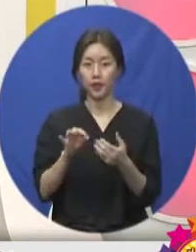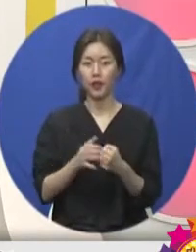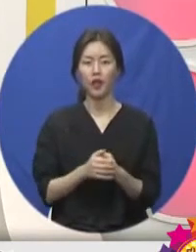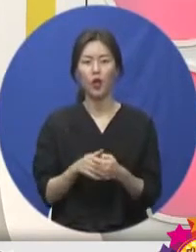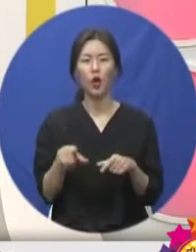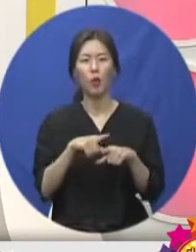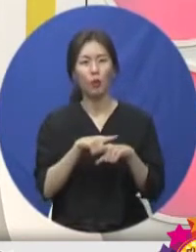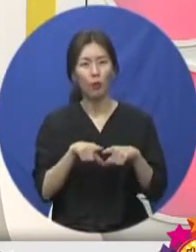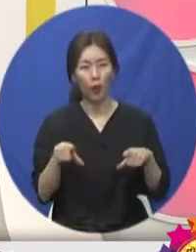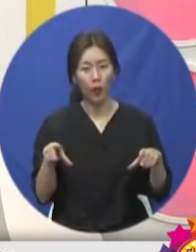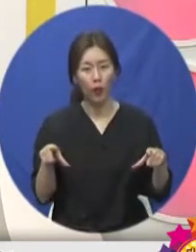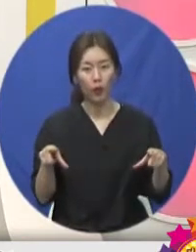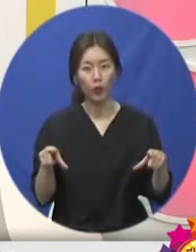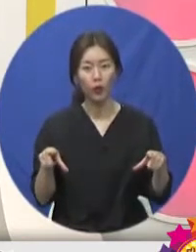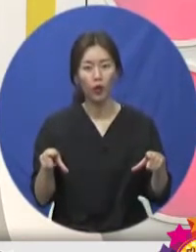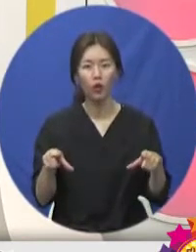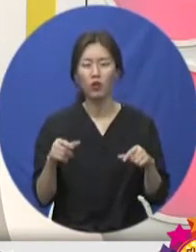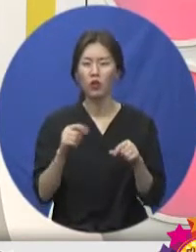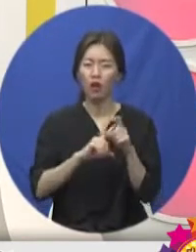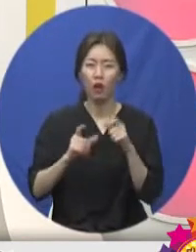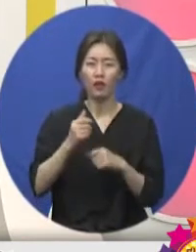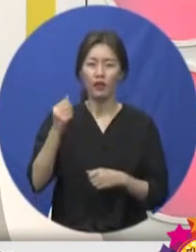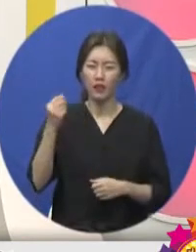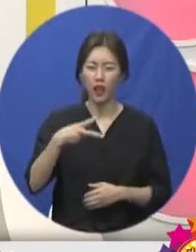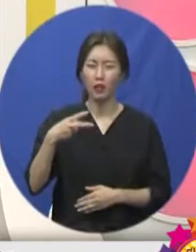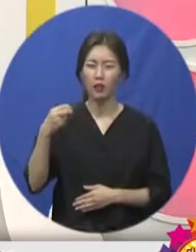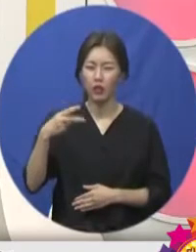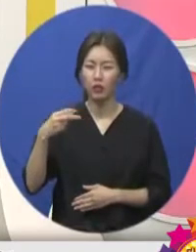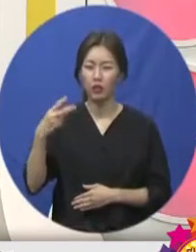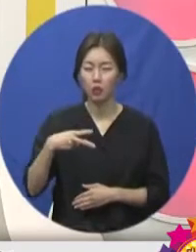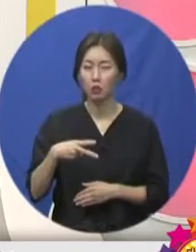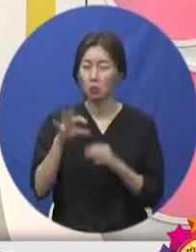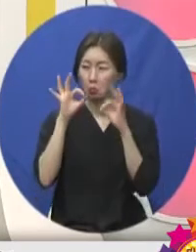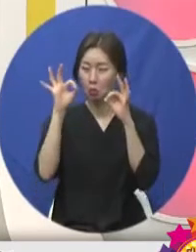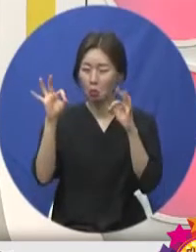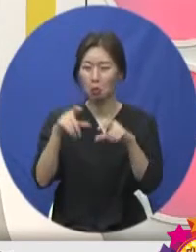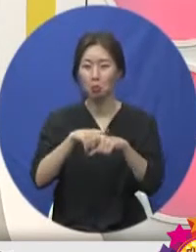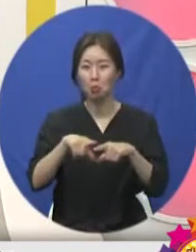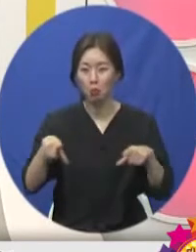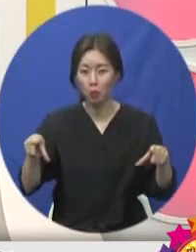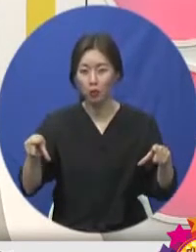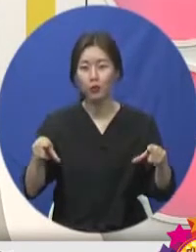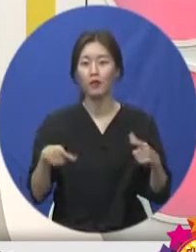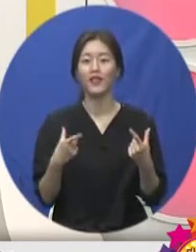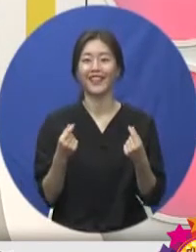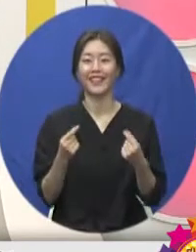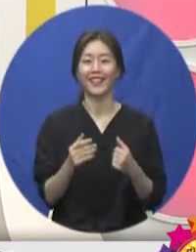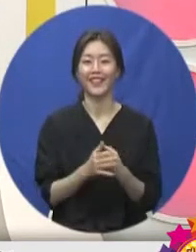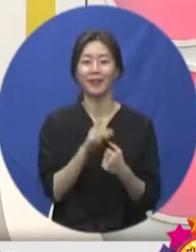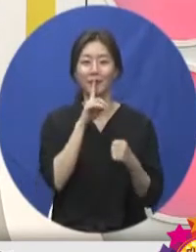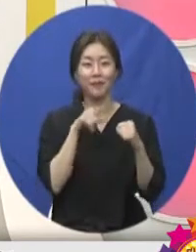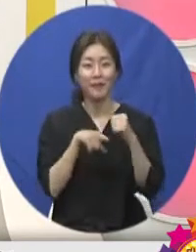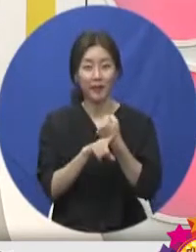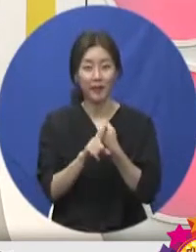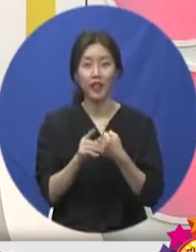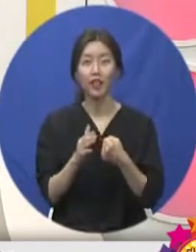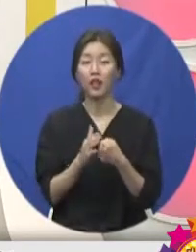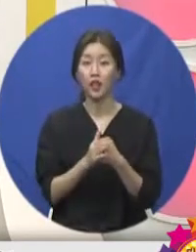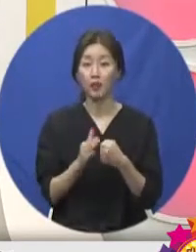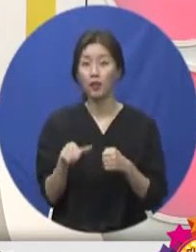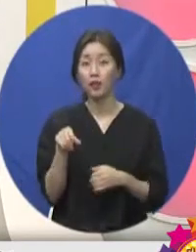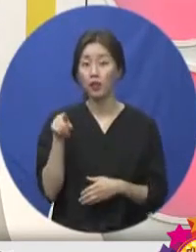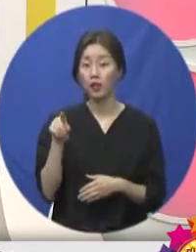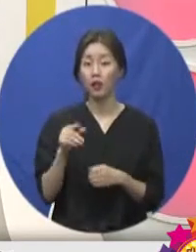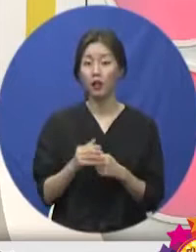이것은 보통보다 예. 더 자주 있거나 일어나서 쉽게 접할 수 있다. 아, 쉽게 접할 수 있다.